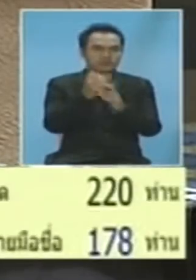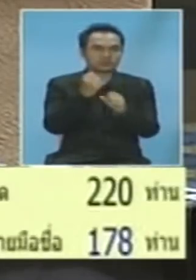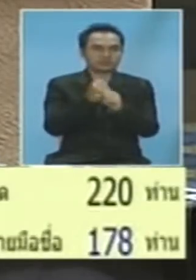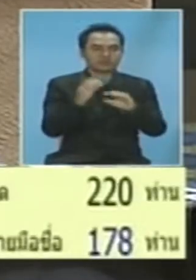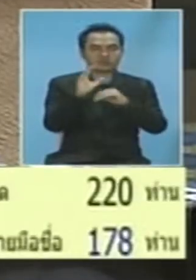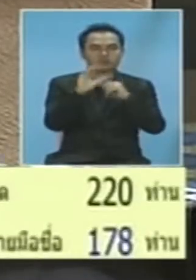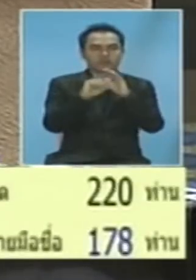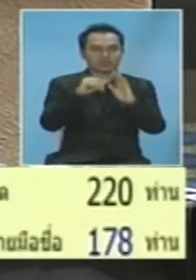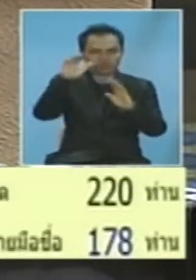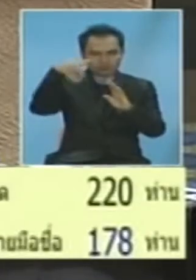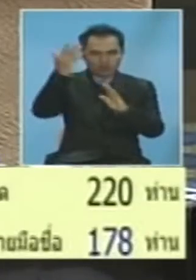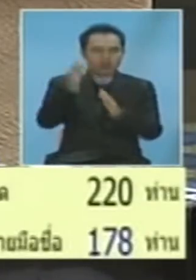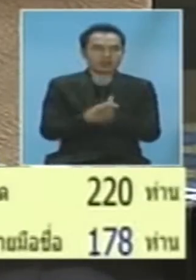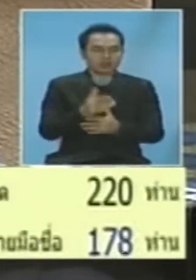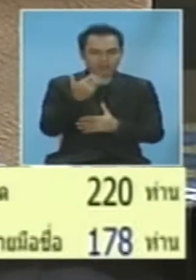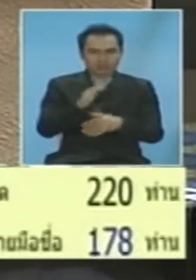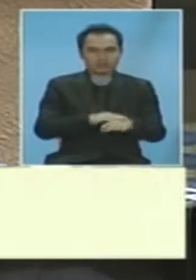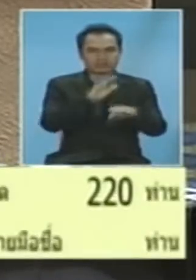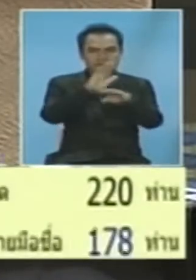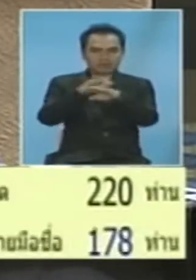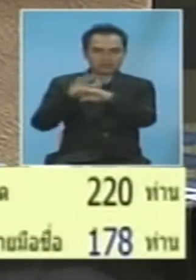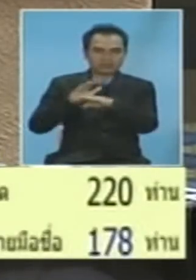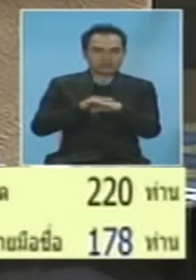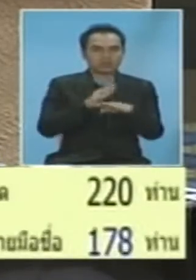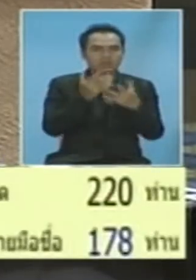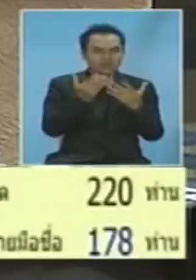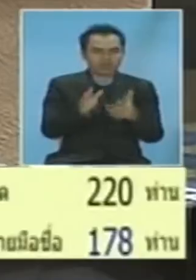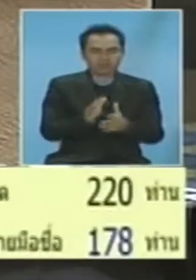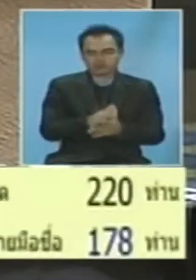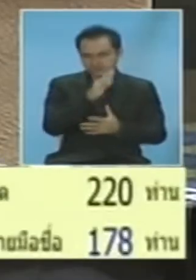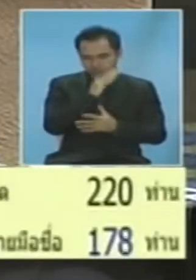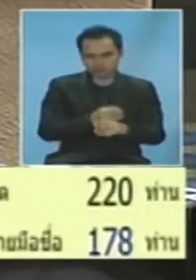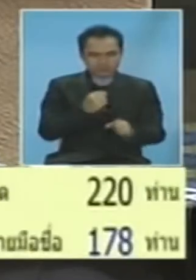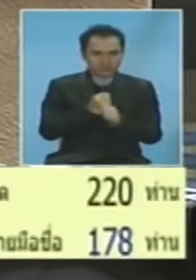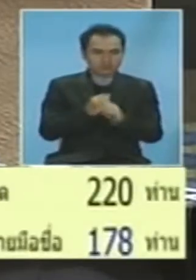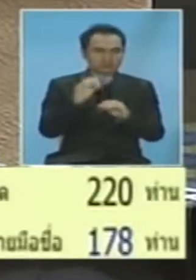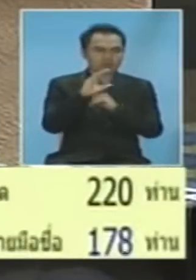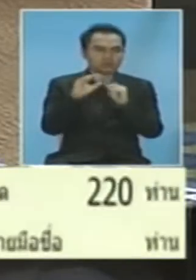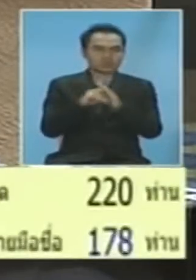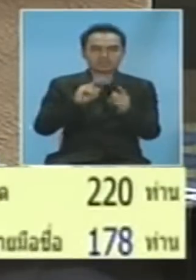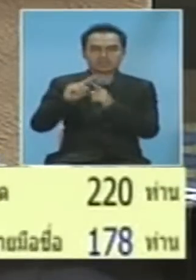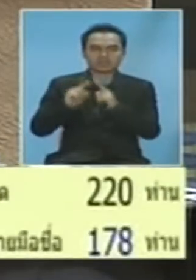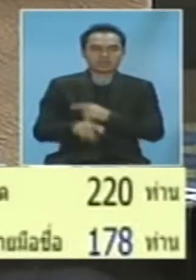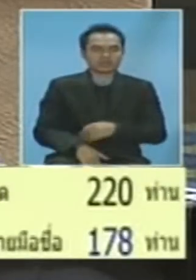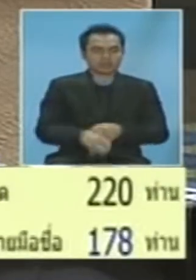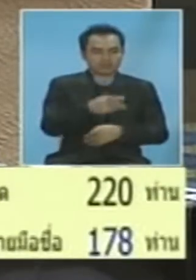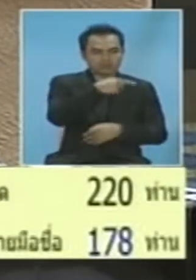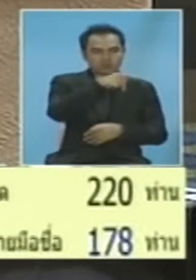งการและเมื่อดำเนินโครงการไปแล้วปปช.ก็ยังเตือนอีก